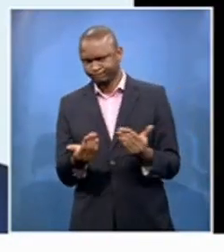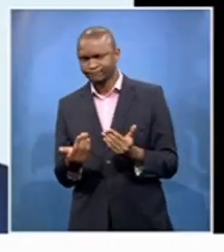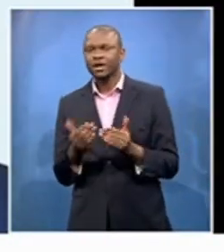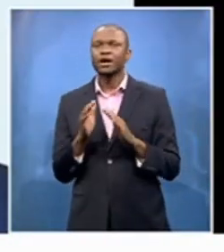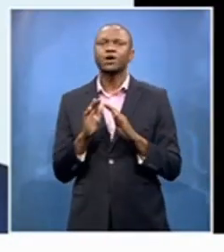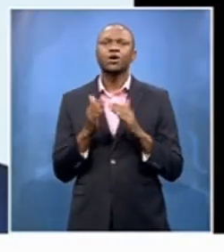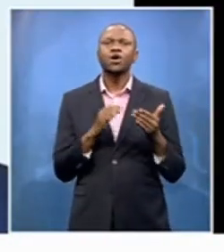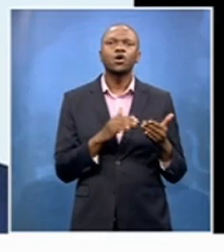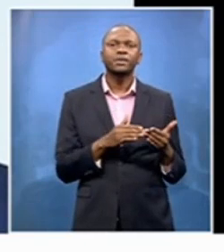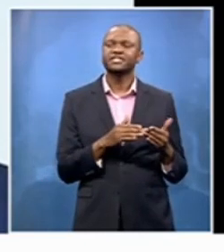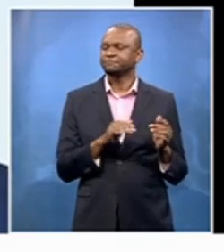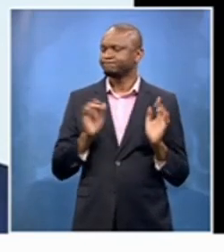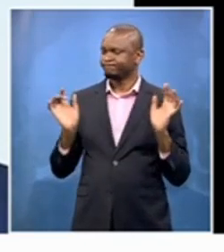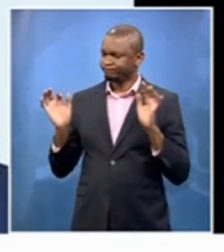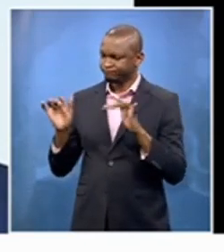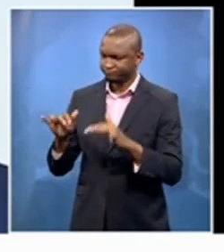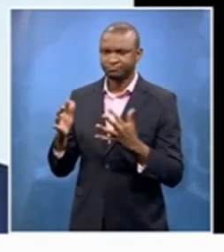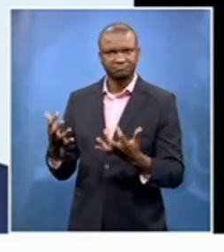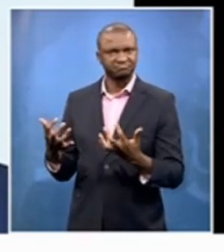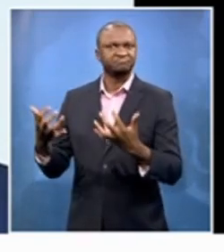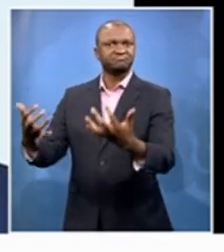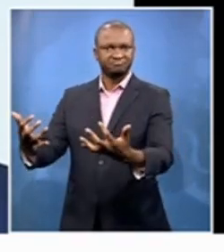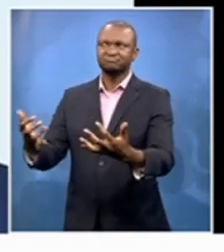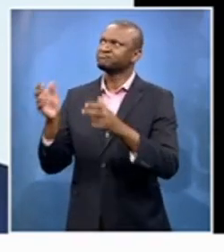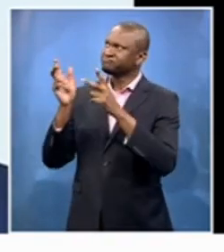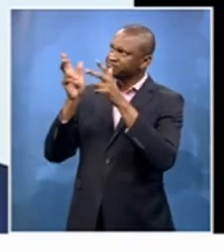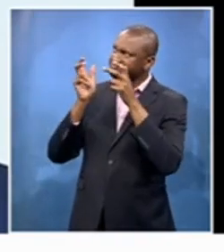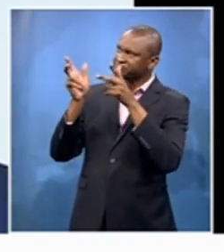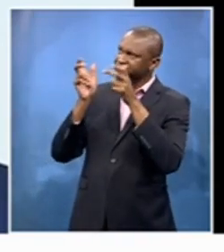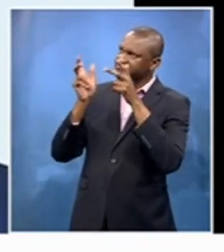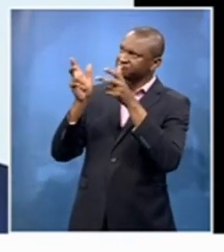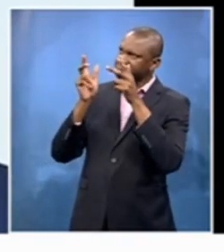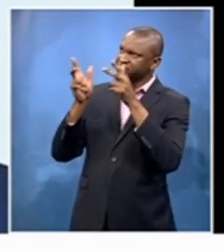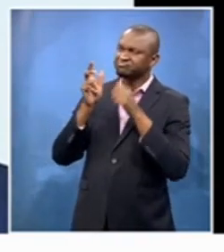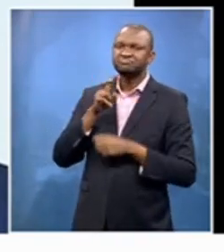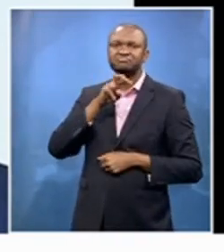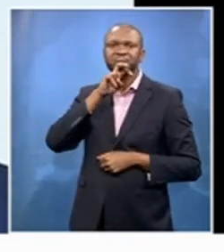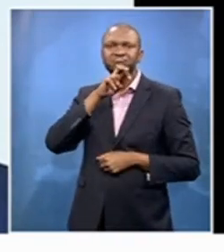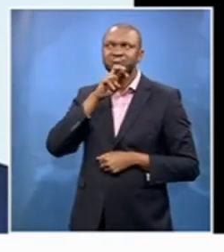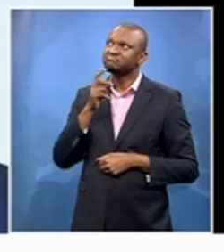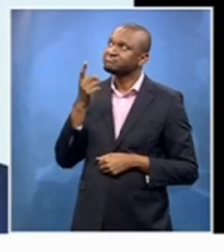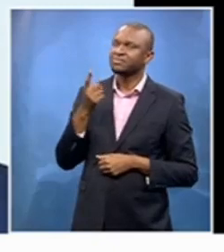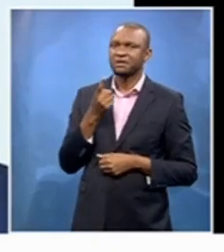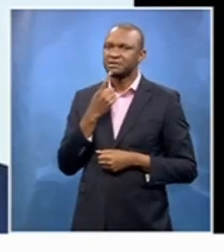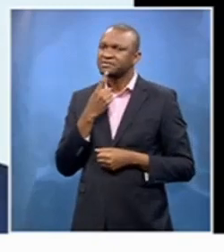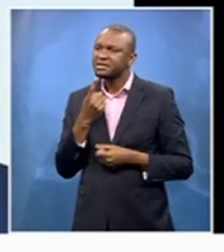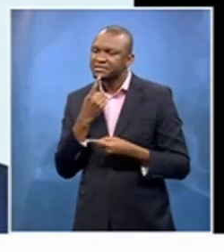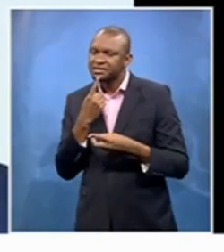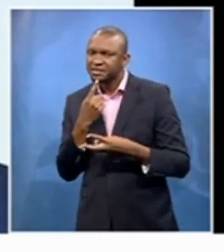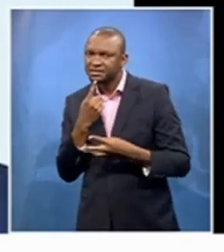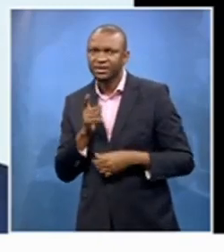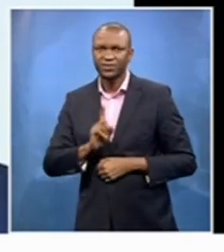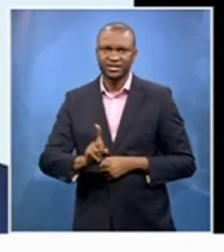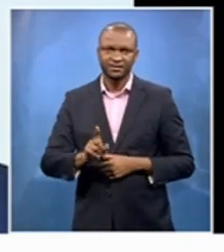uhambe embili kona lokuthi sihambe siyohlangana siyokuva ukuthi lilanga leMaSwati lisiphathele ini.